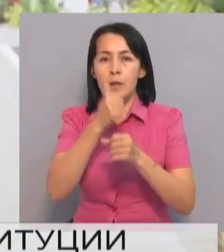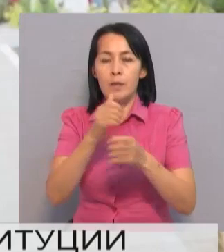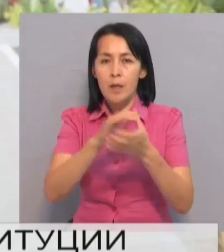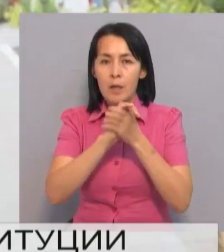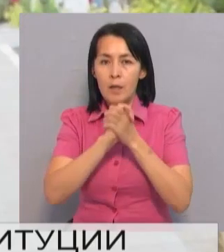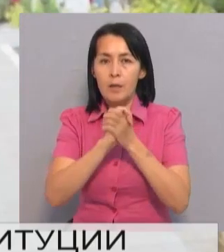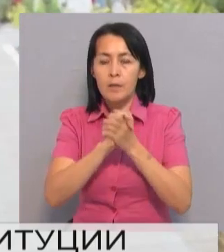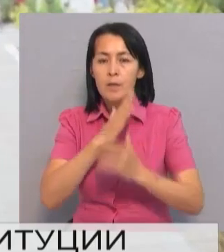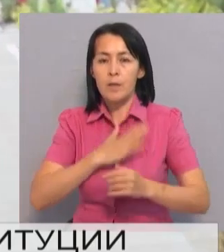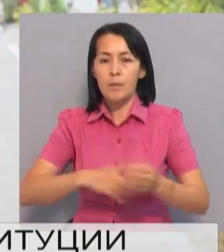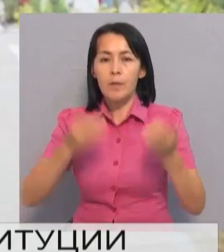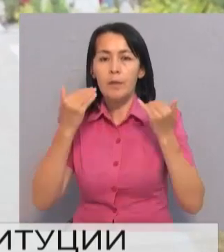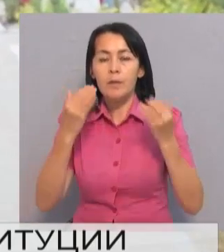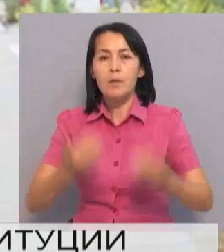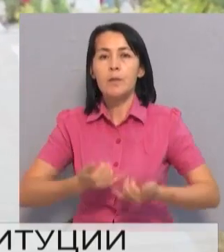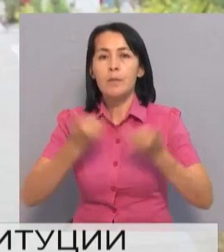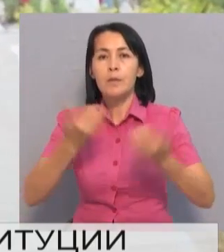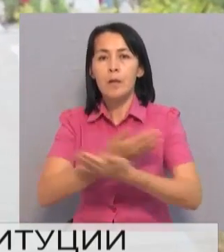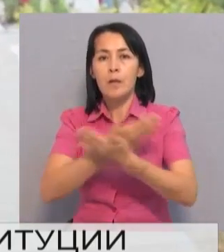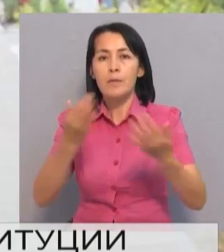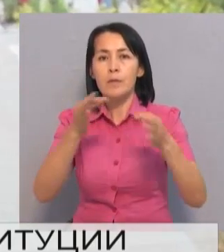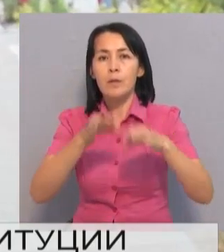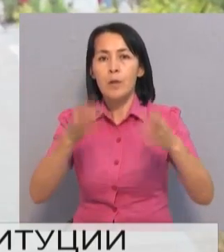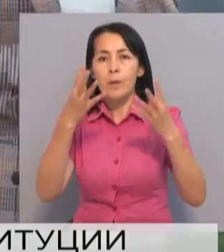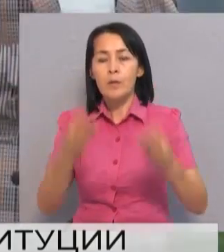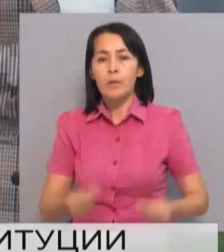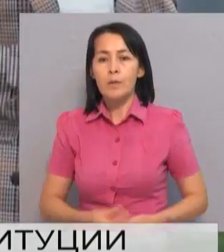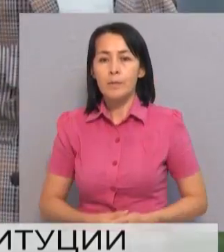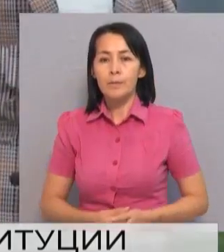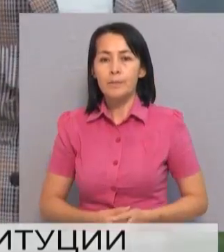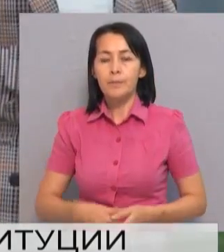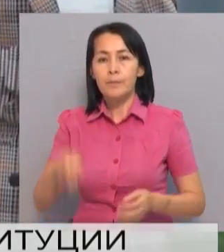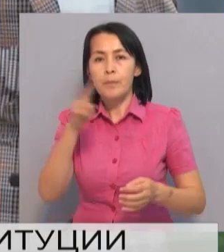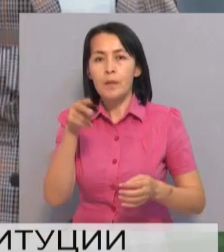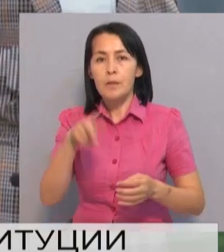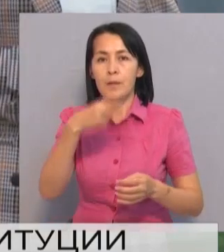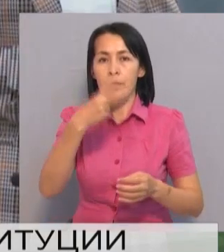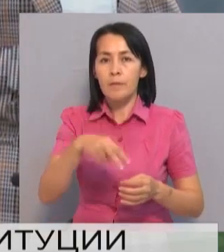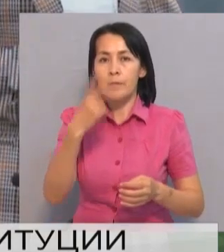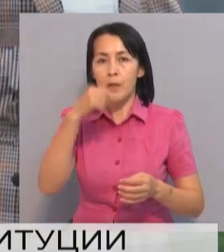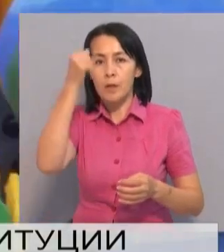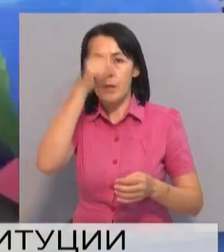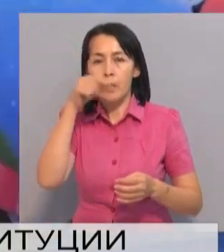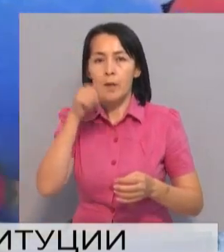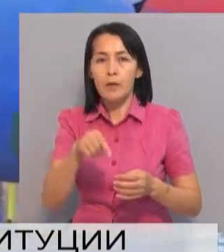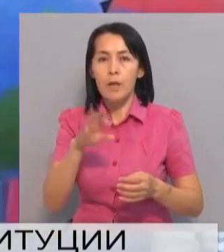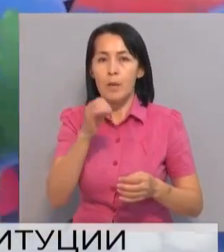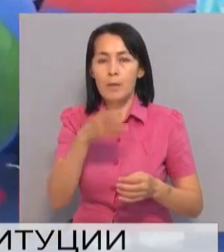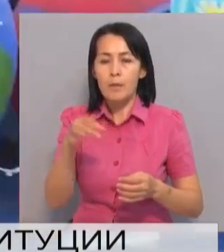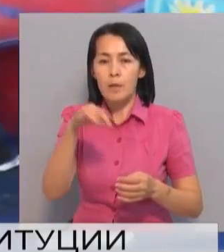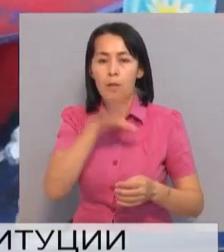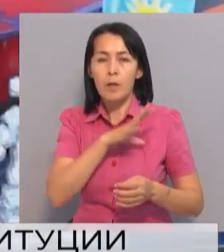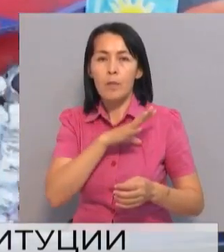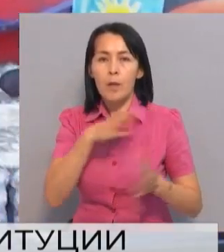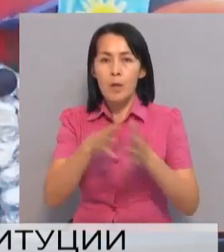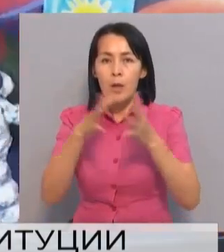единства и сплоченности. Поздравляю всех с Днем Конституции. В декабре 2022 года территория Абайского района была